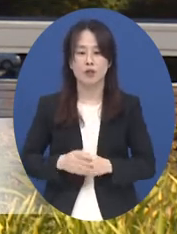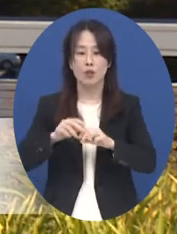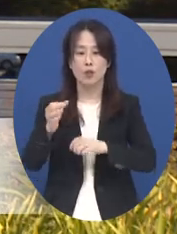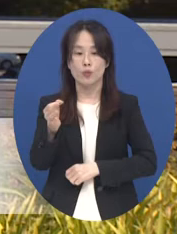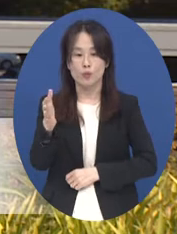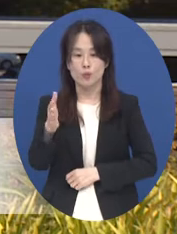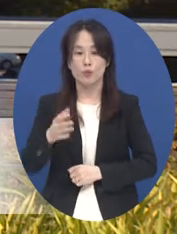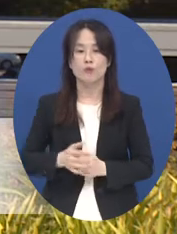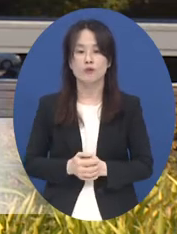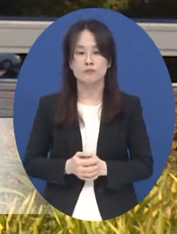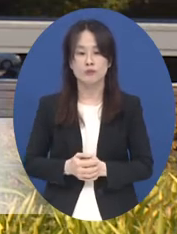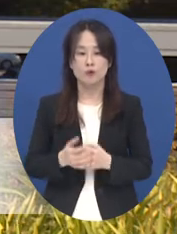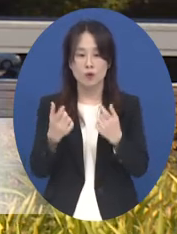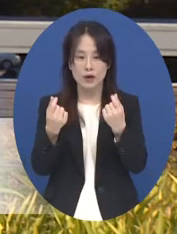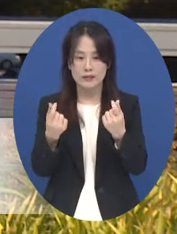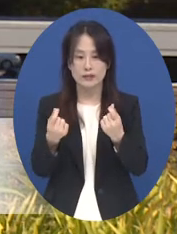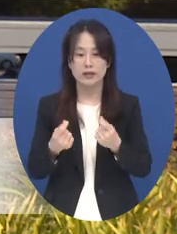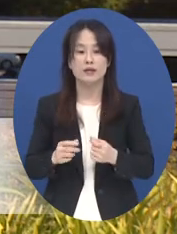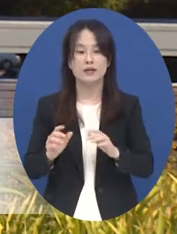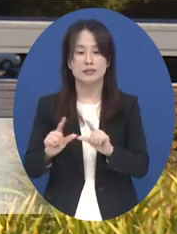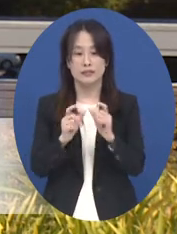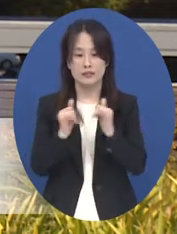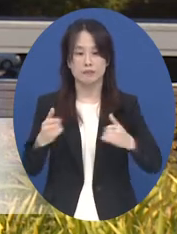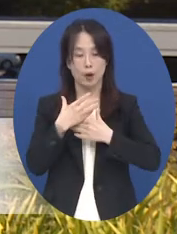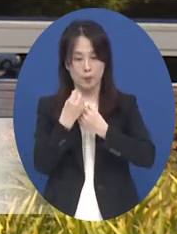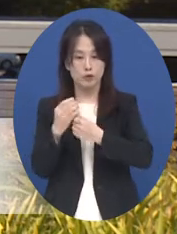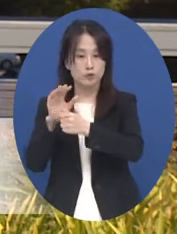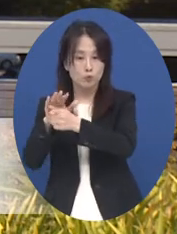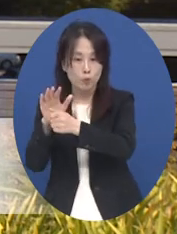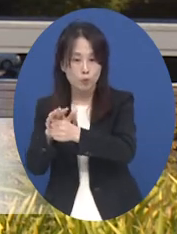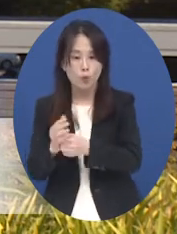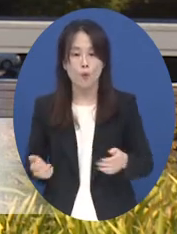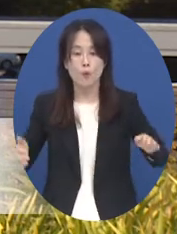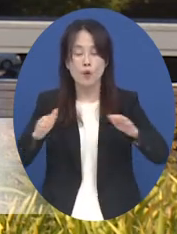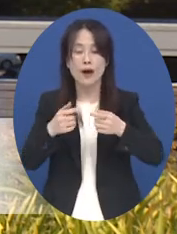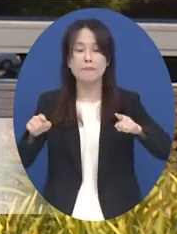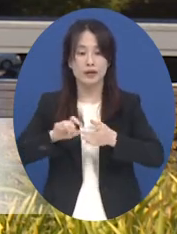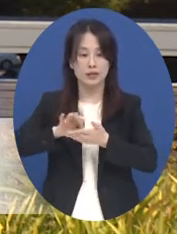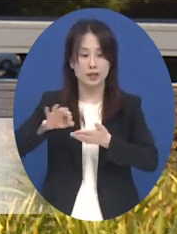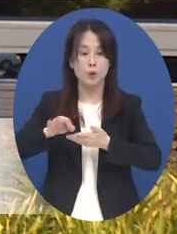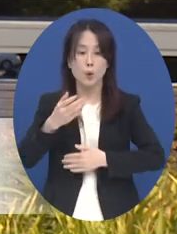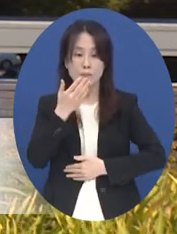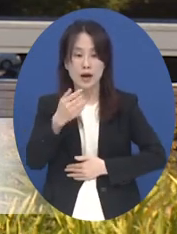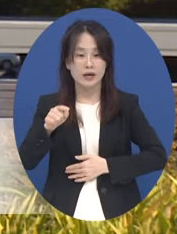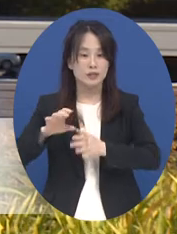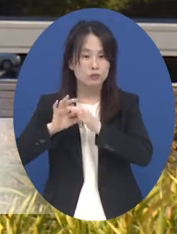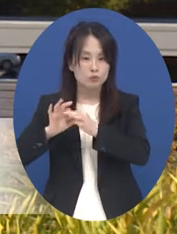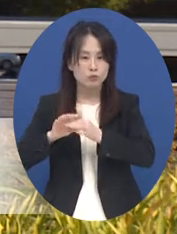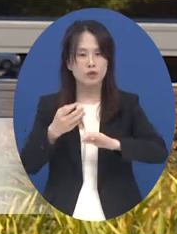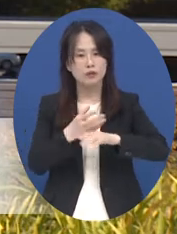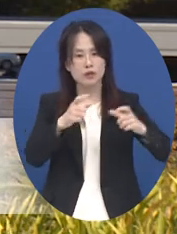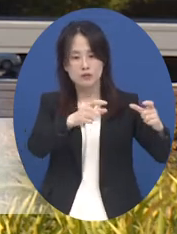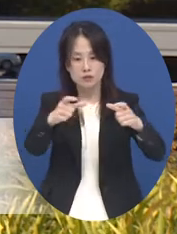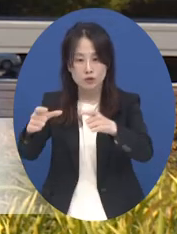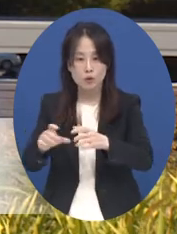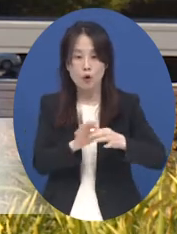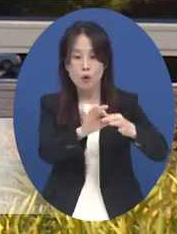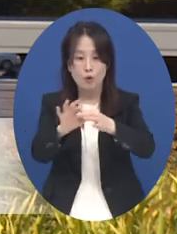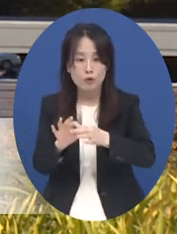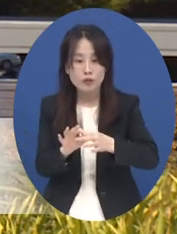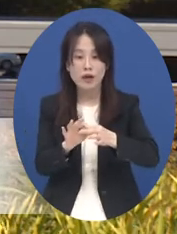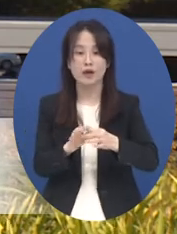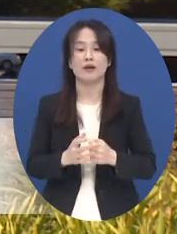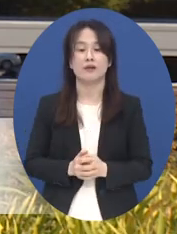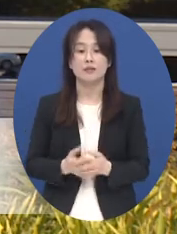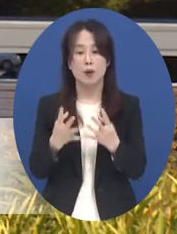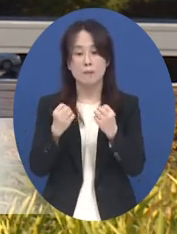통해서 주민들의 편익을 증진시키고요. 또 시설을 같이 활용할 수 있는 점, 또 이를 통해서 다른 지역과의